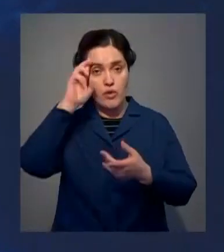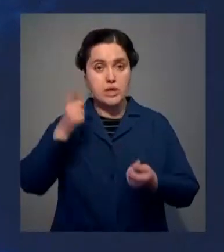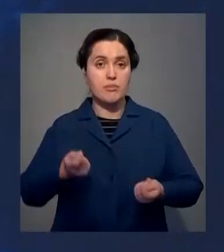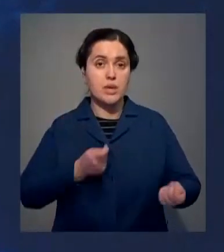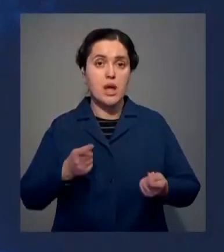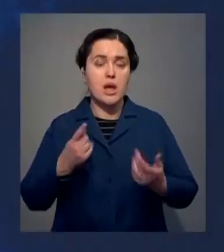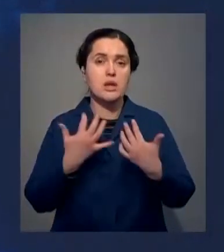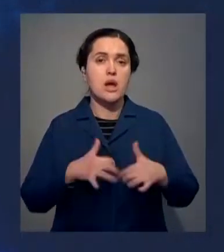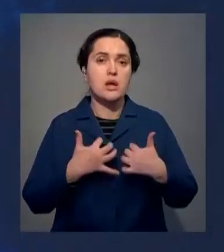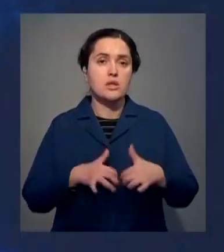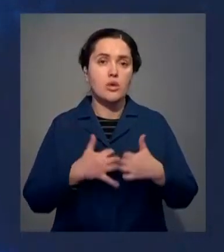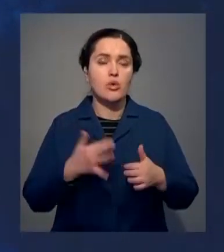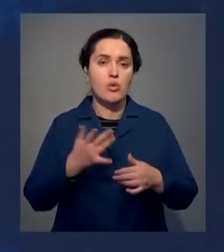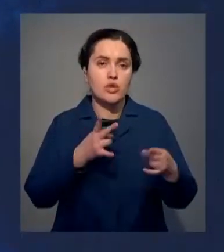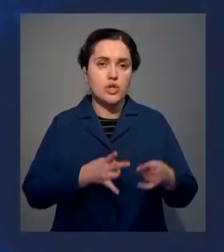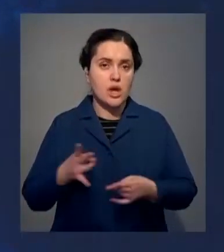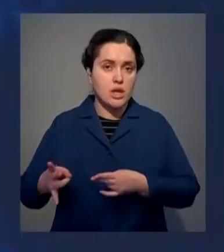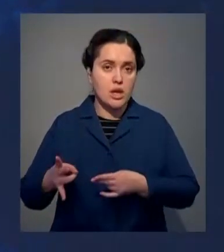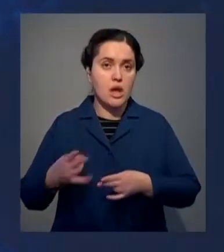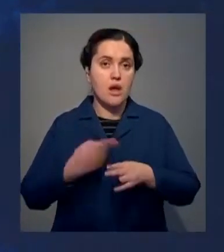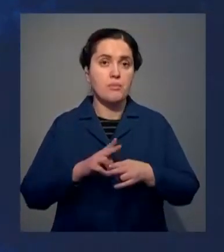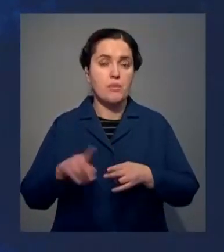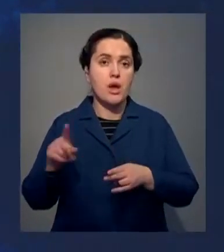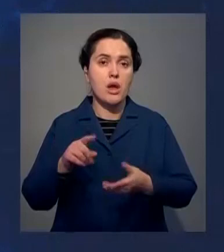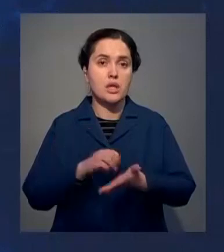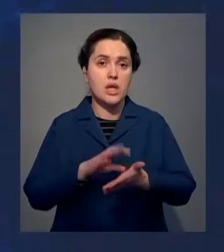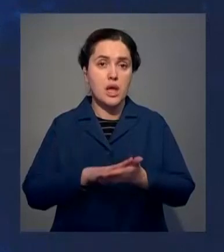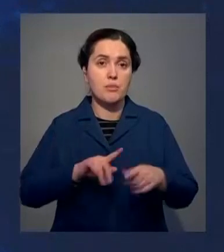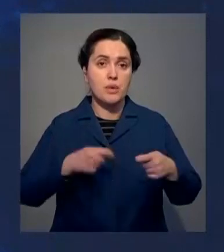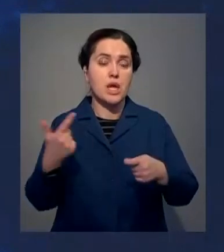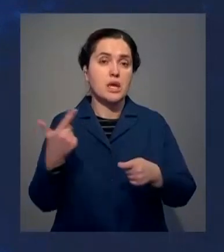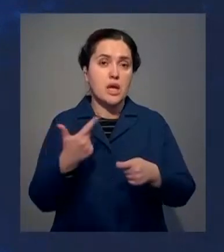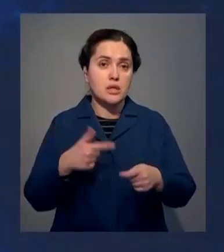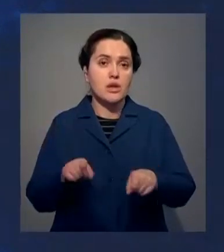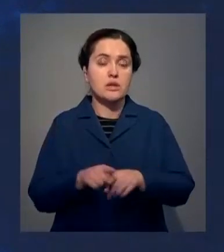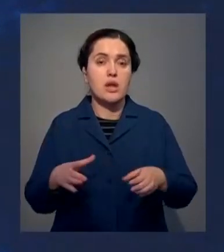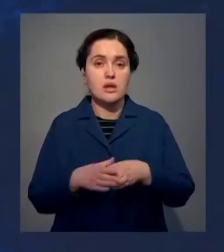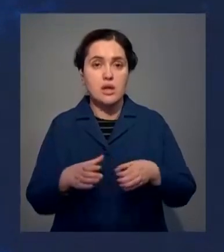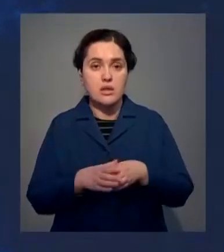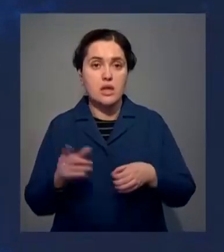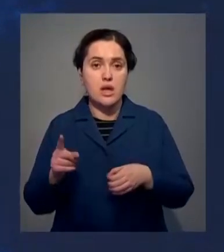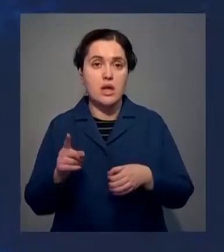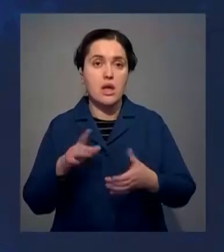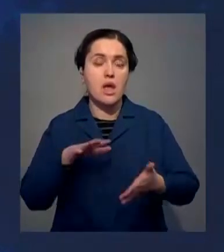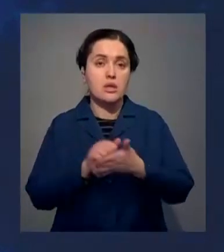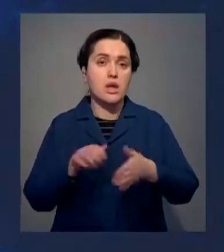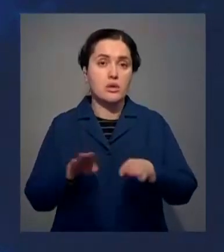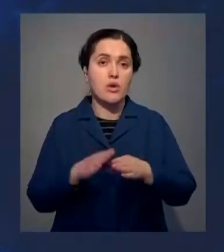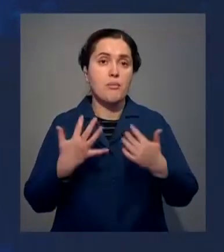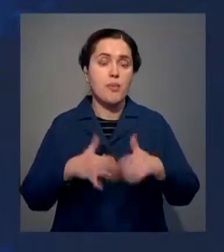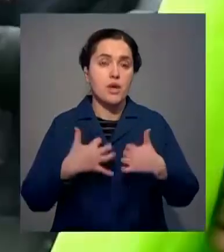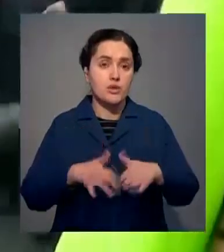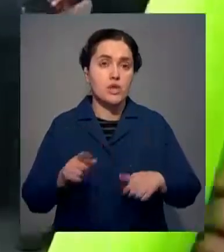в Госдепе рассчитали число жертв беспорядков, основываясь на данных, переданных гражданами, а также организациями, которые занимаются такого рода